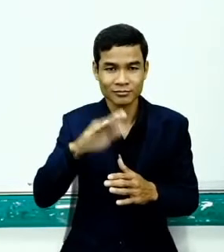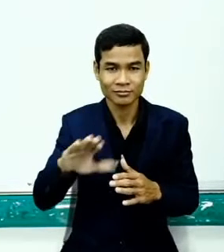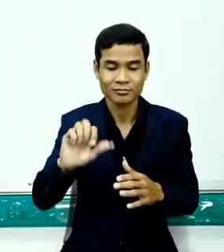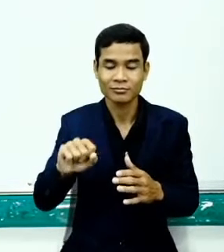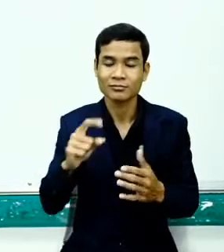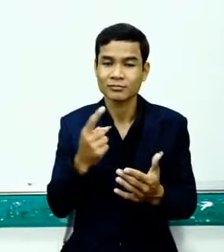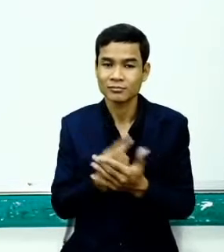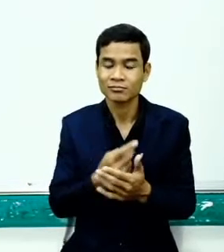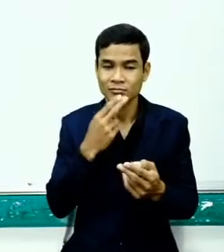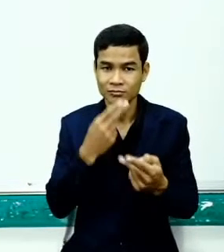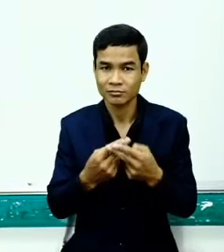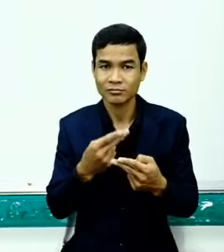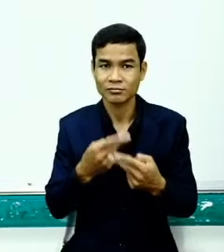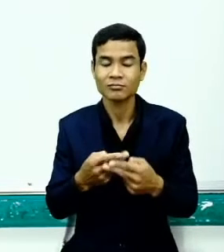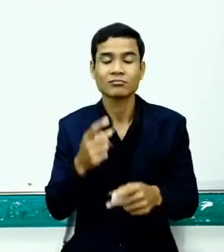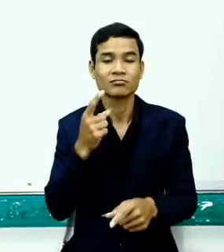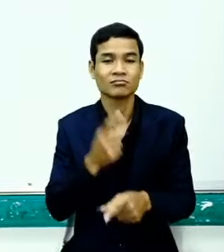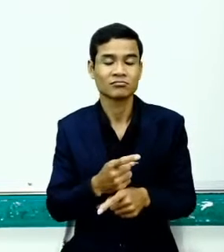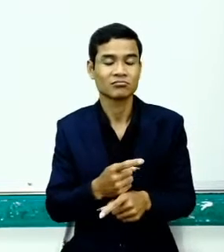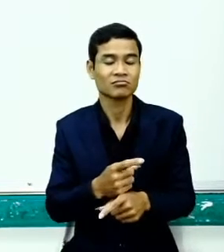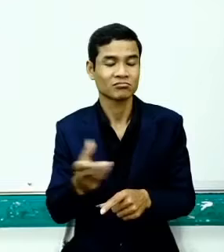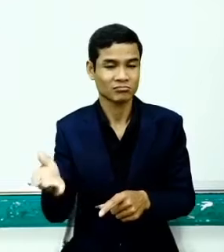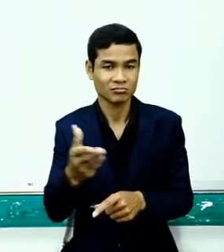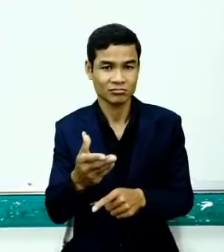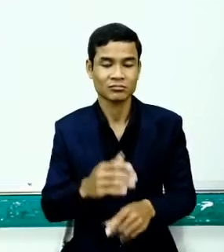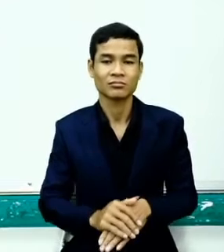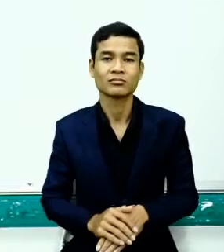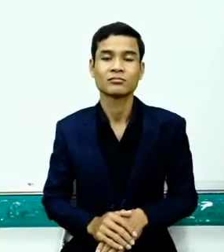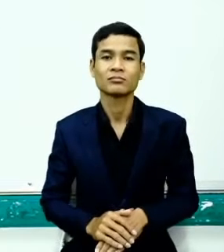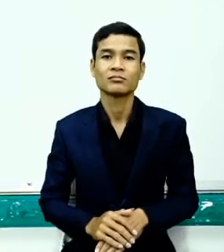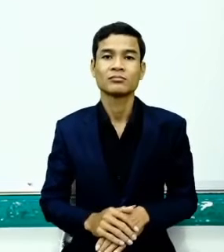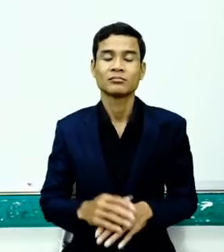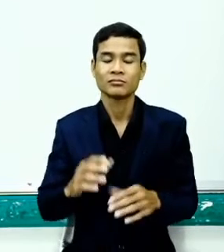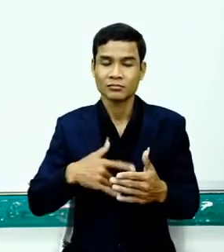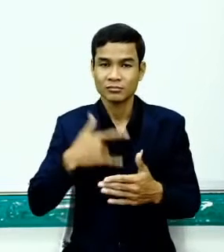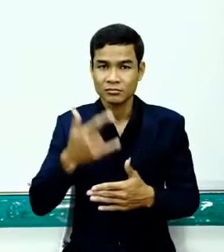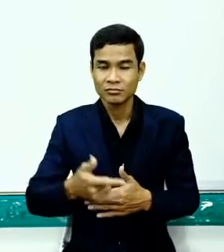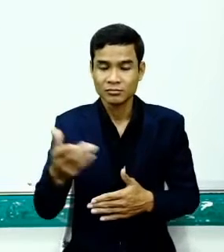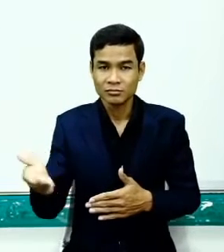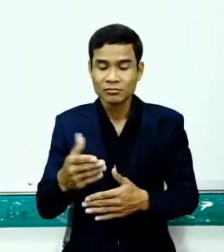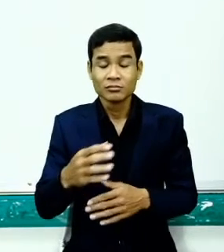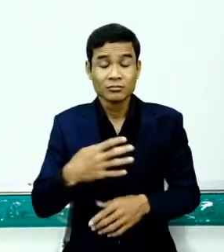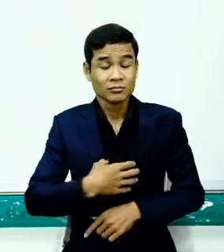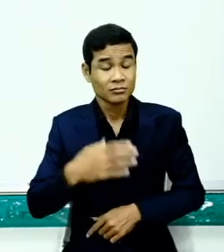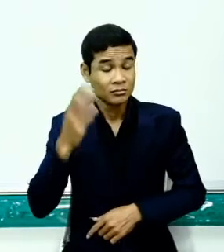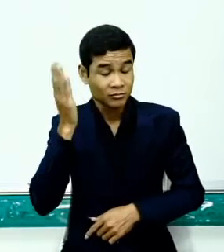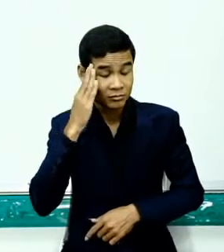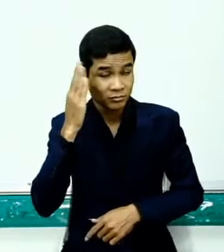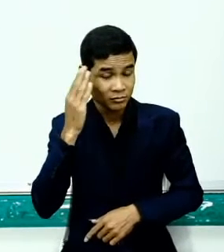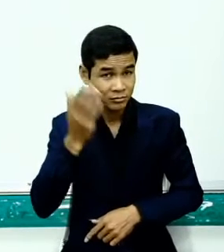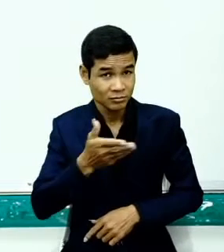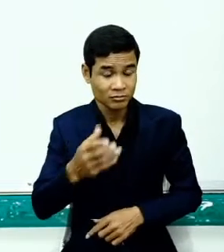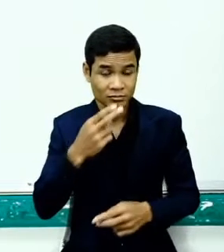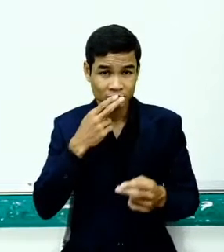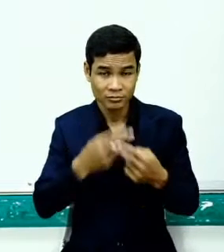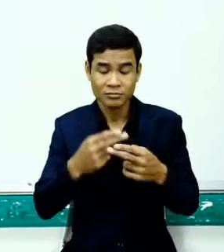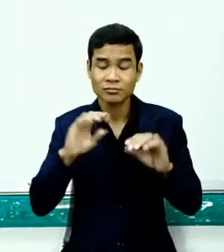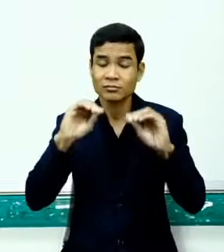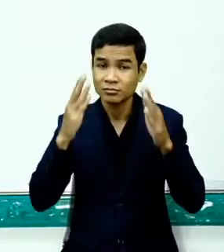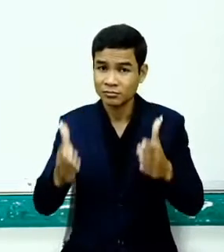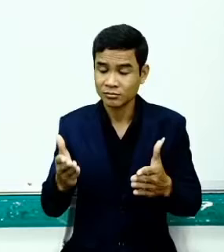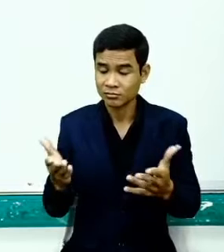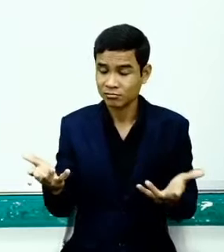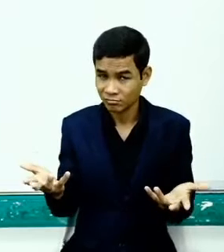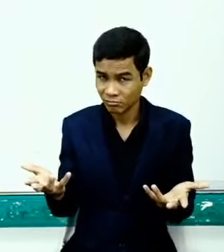ប្រកាសជាចូលរួមឆ្លៃប្រាប់អ្នកគ្រូបានត្រឹមត្រូវតោះបន្តបន្ទាប់នេះចង់ចង់ដឹងអត់តើកូនឆ្លៃប្រាប់អ្នកគ្រូ